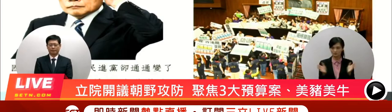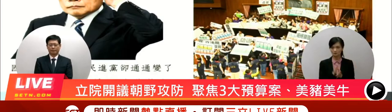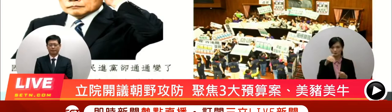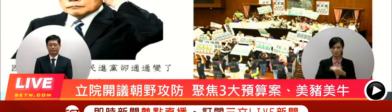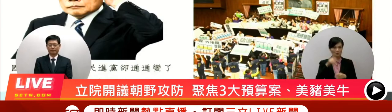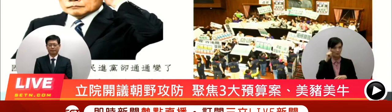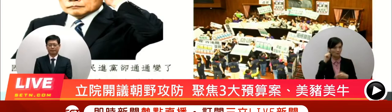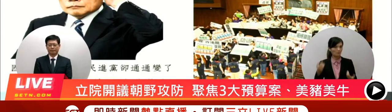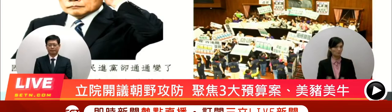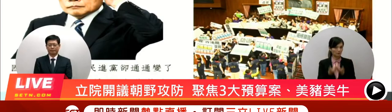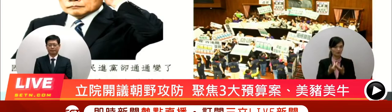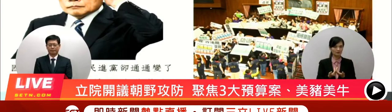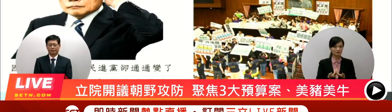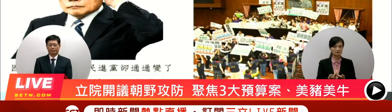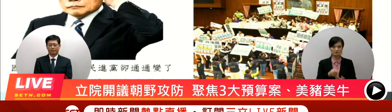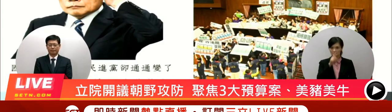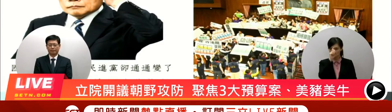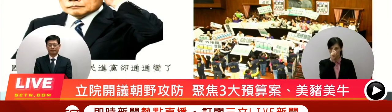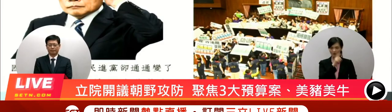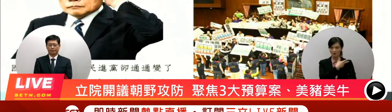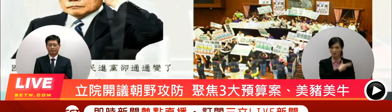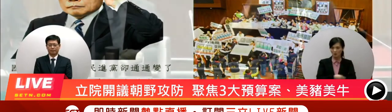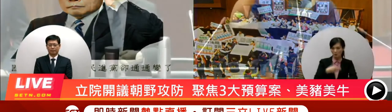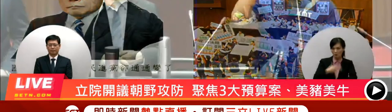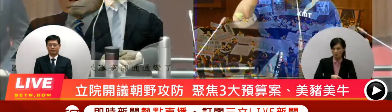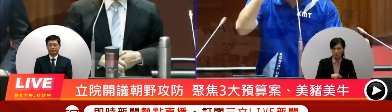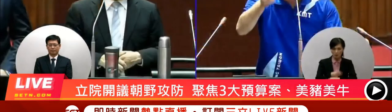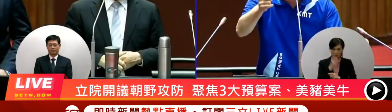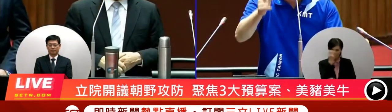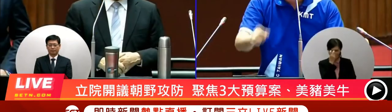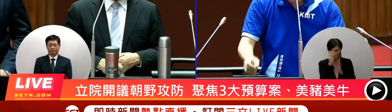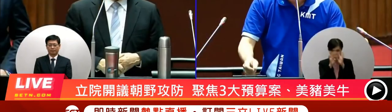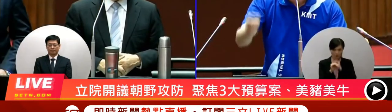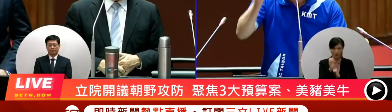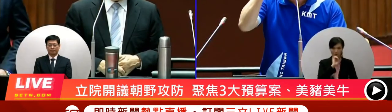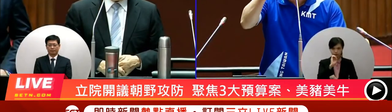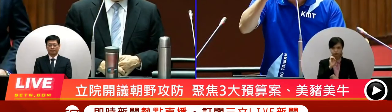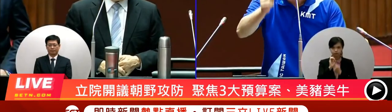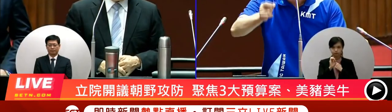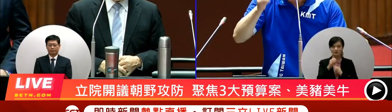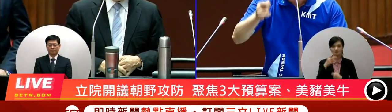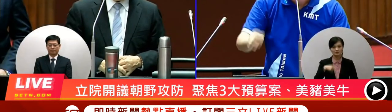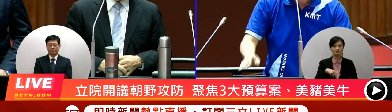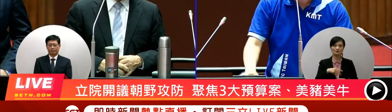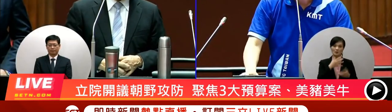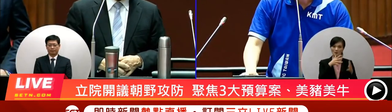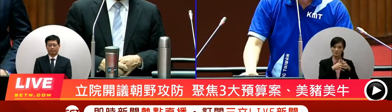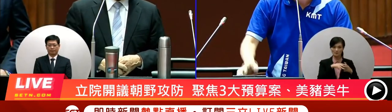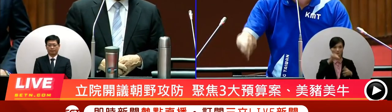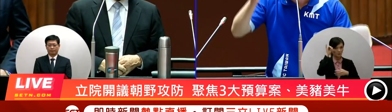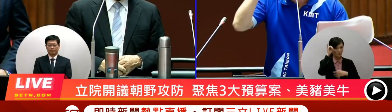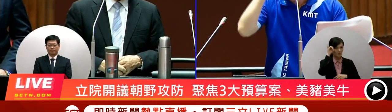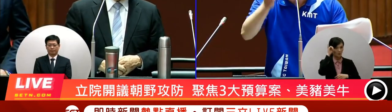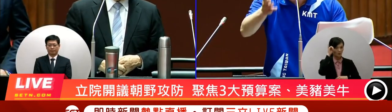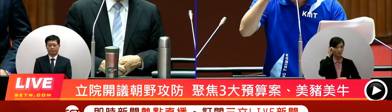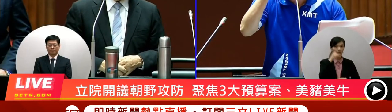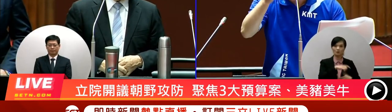精进口要零检出，而且反对美牛含瘦肉精进口，这个